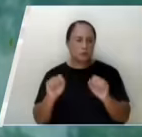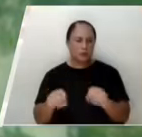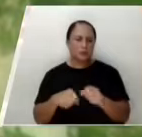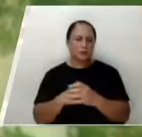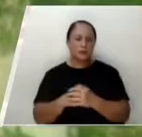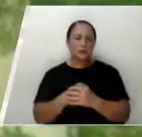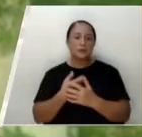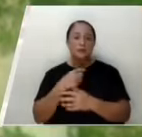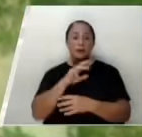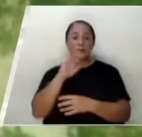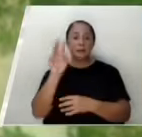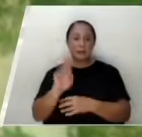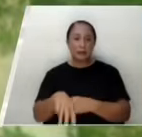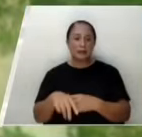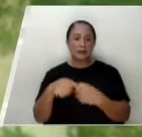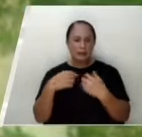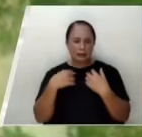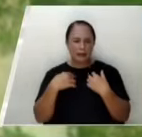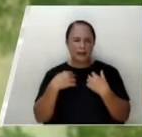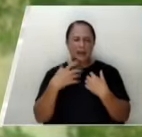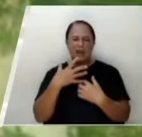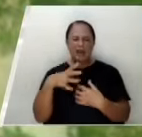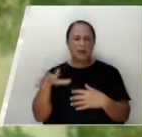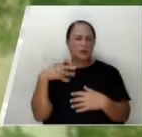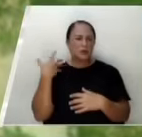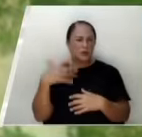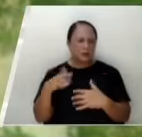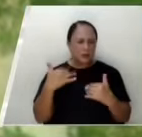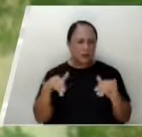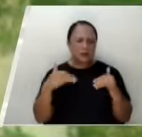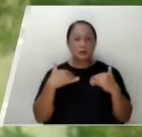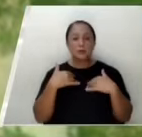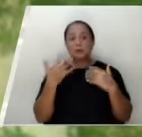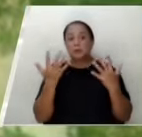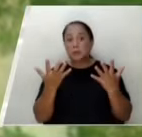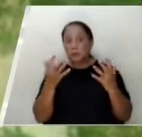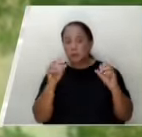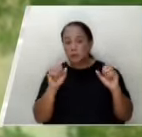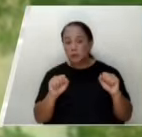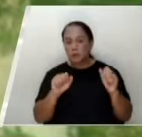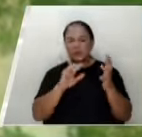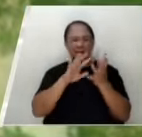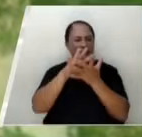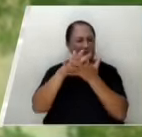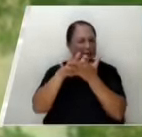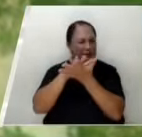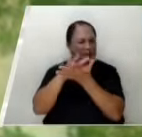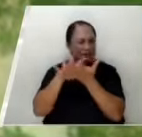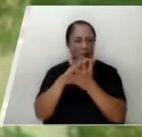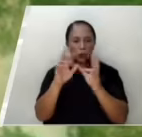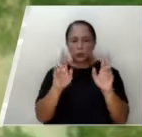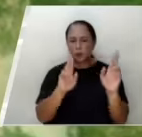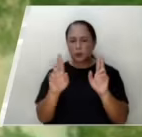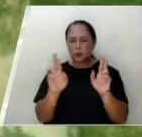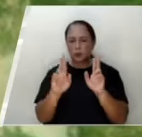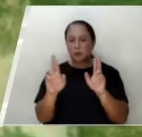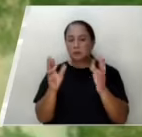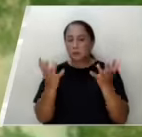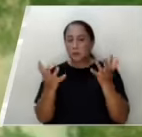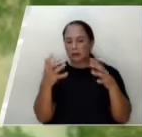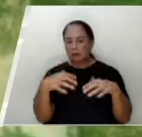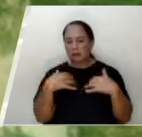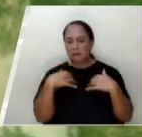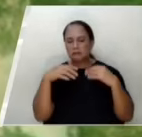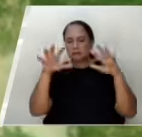Manila, malinsangan pa rin pero may tsansa pa rin maging makulimlim kaya maghanda pa rin sa tsansa ng ulan.